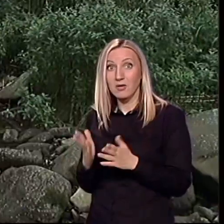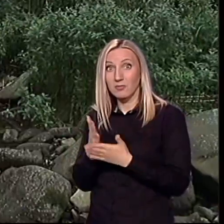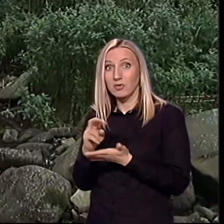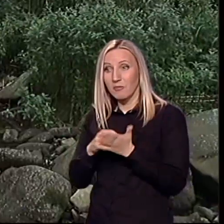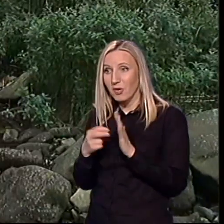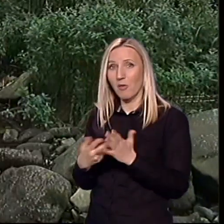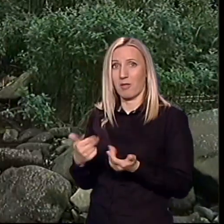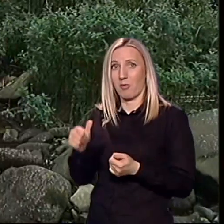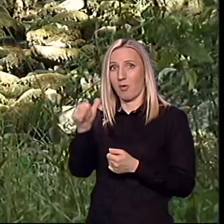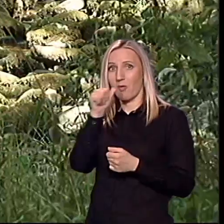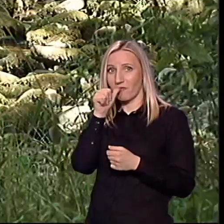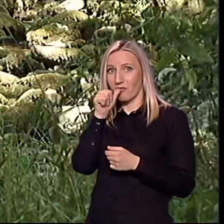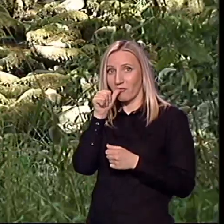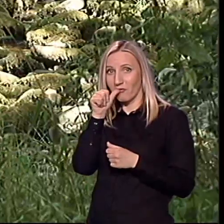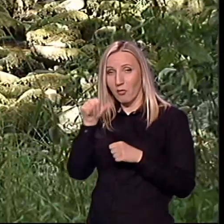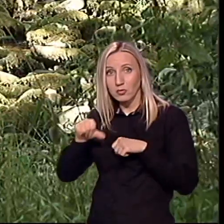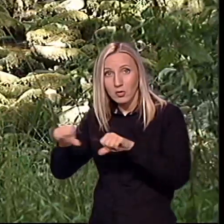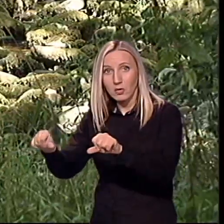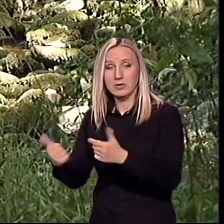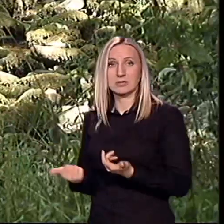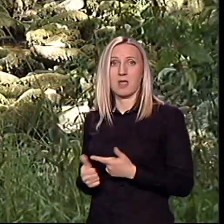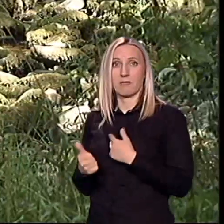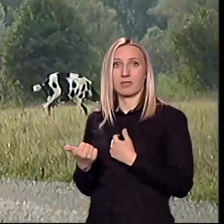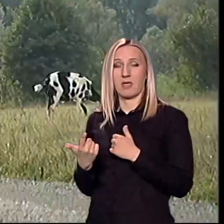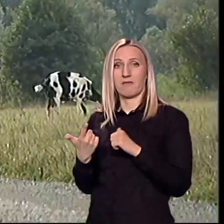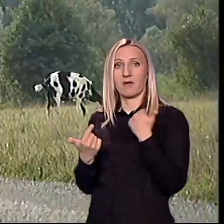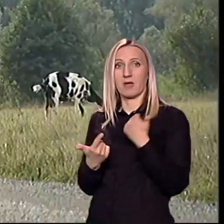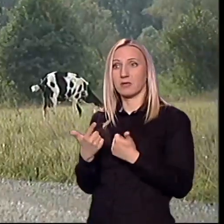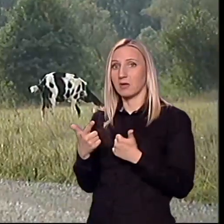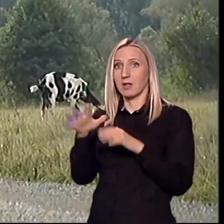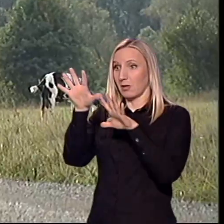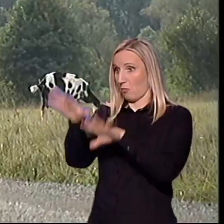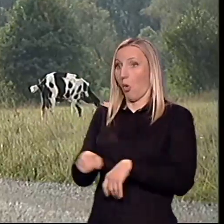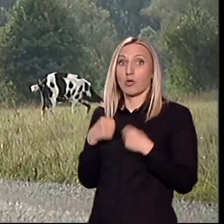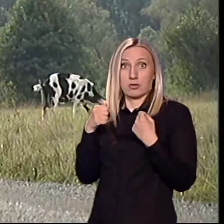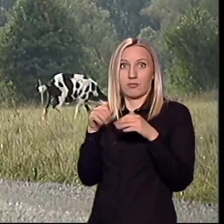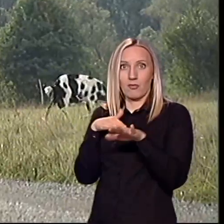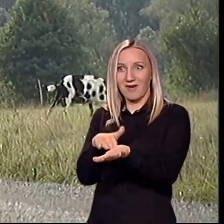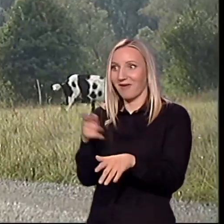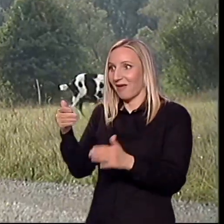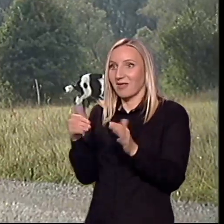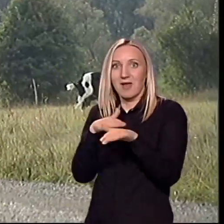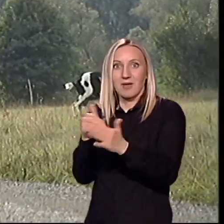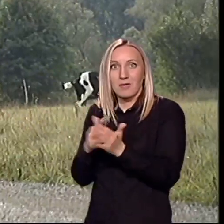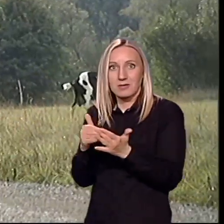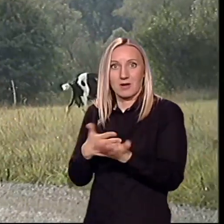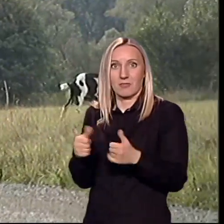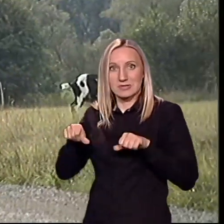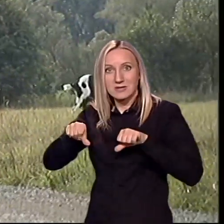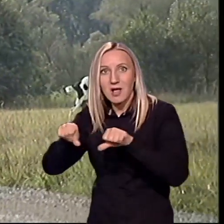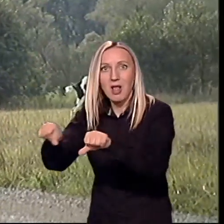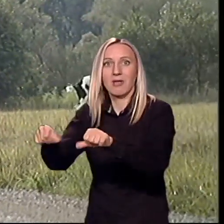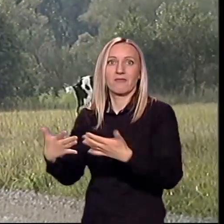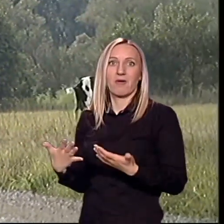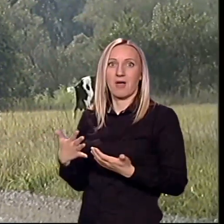nekog vodosnabdevanja i uopšte uzmu im praktično ono reke, njima one trebaju i na kraj krajeva za zalivanje i tako